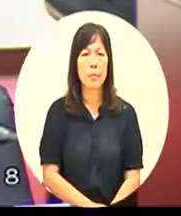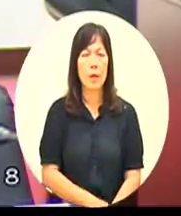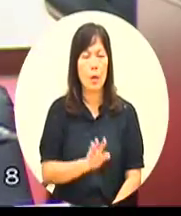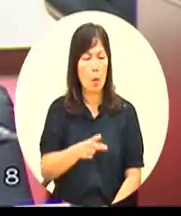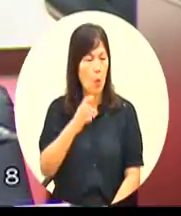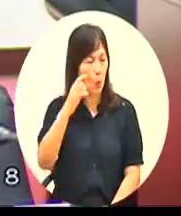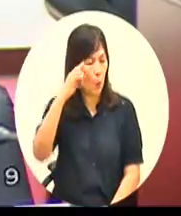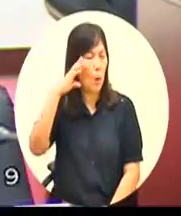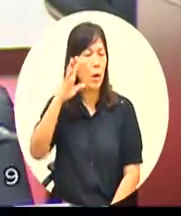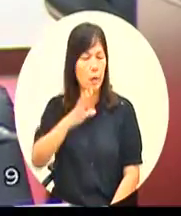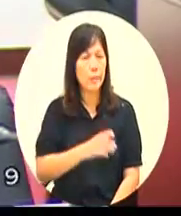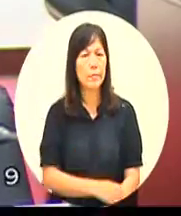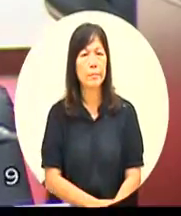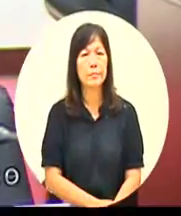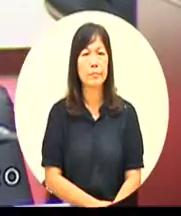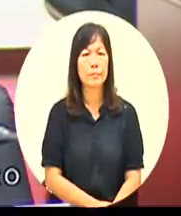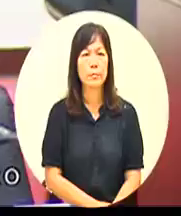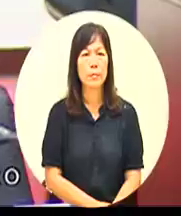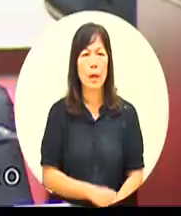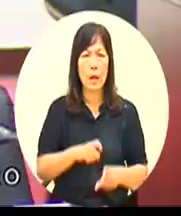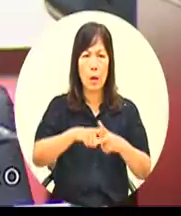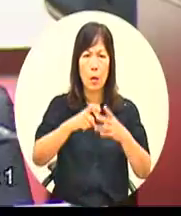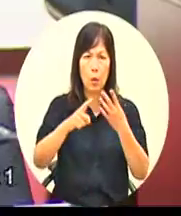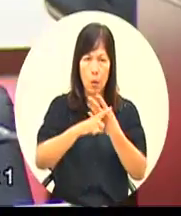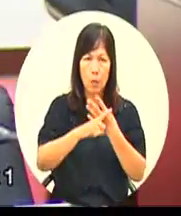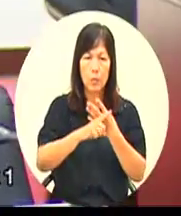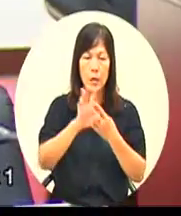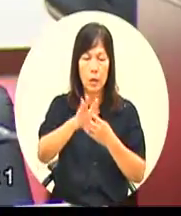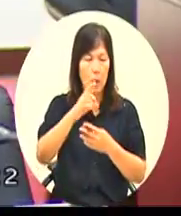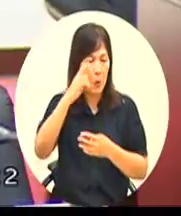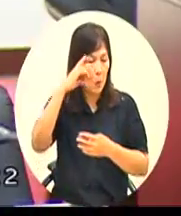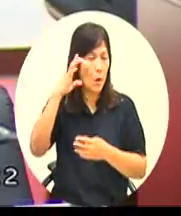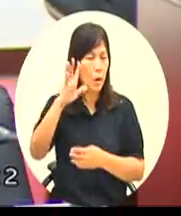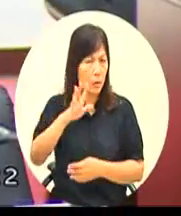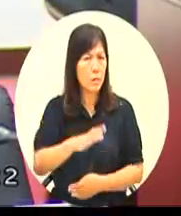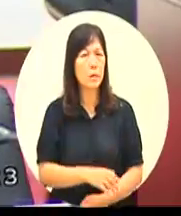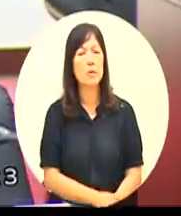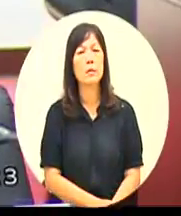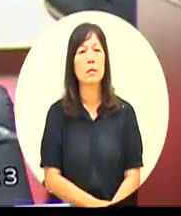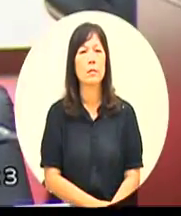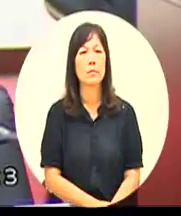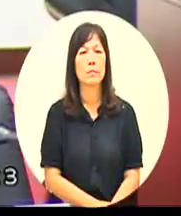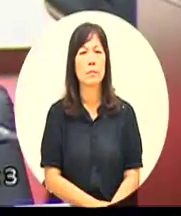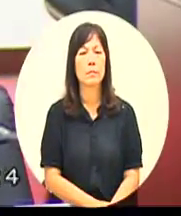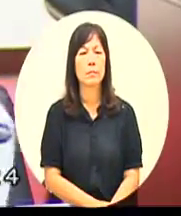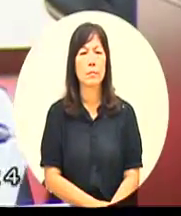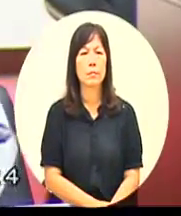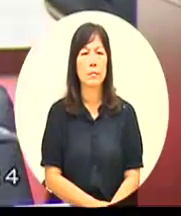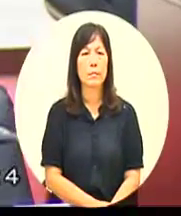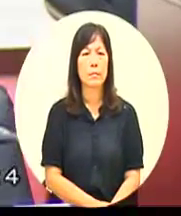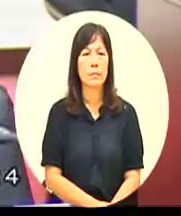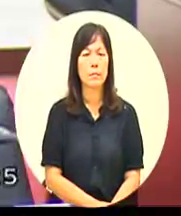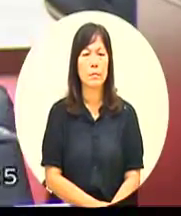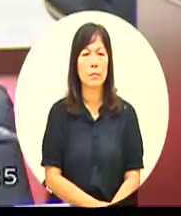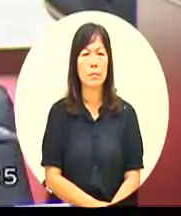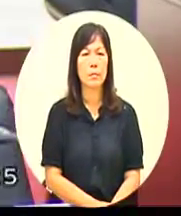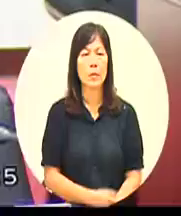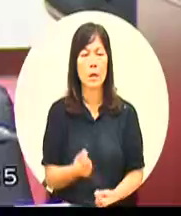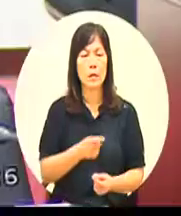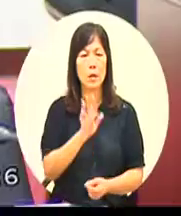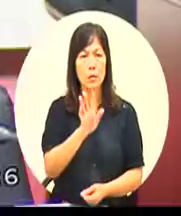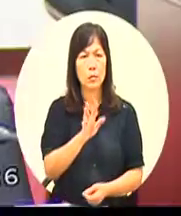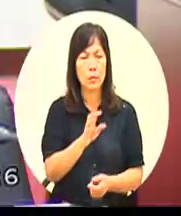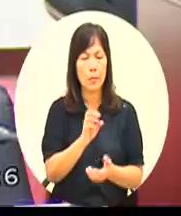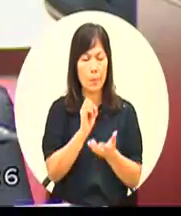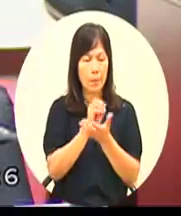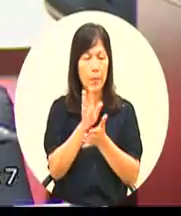意。好，我觉得工业也有可以创业的创意的地方，就像我来跟大